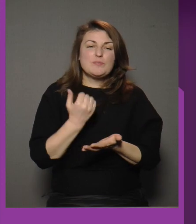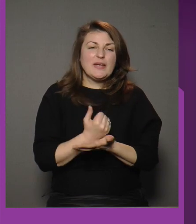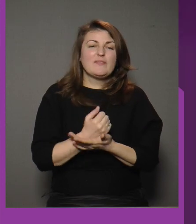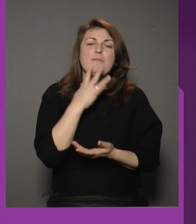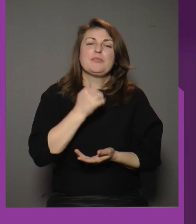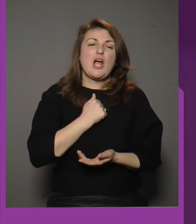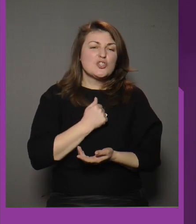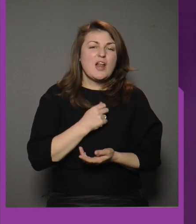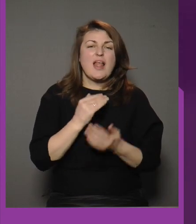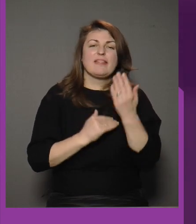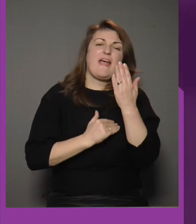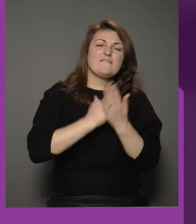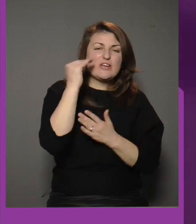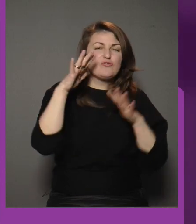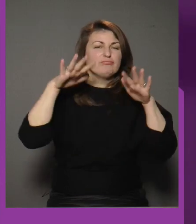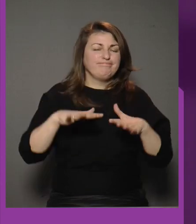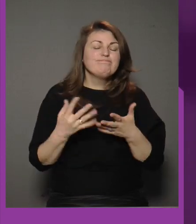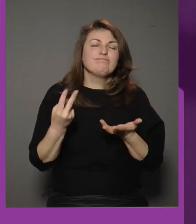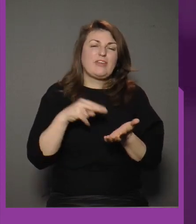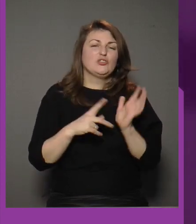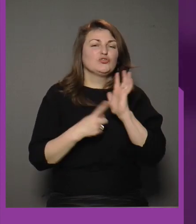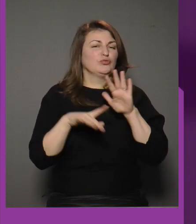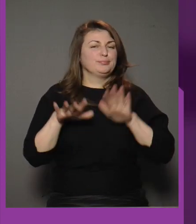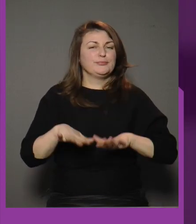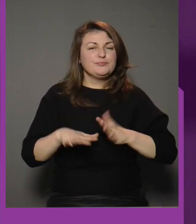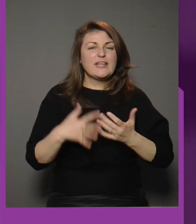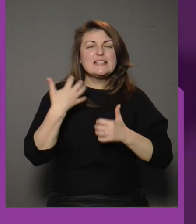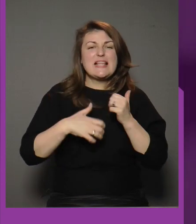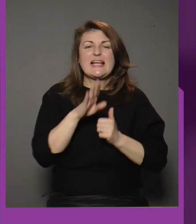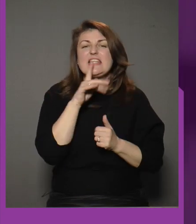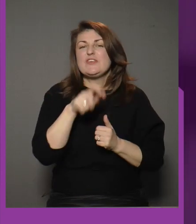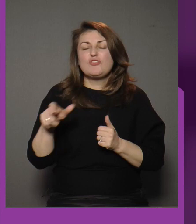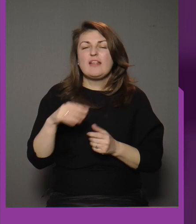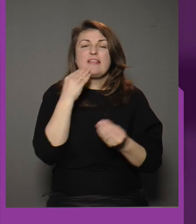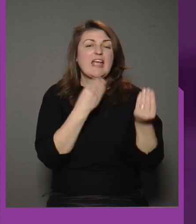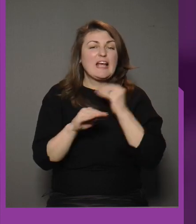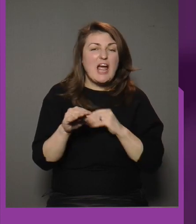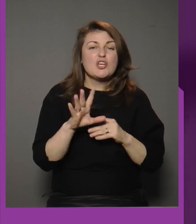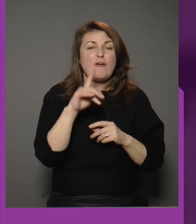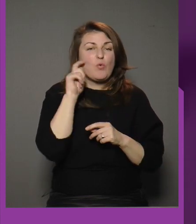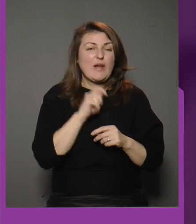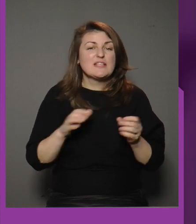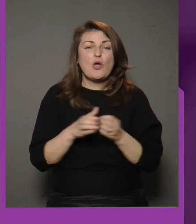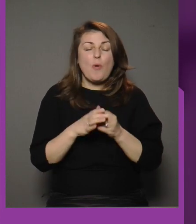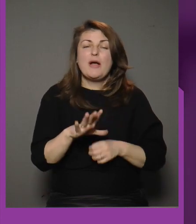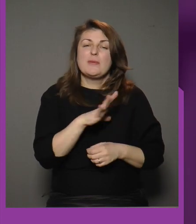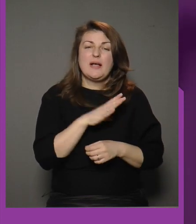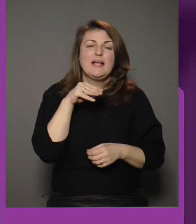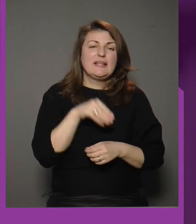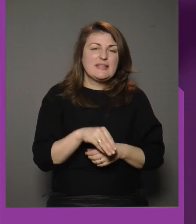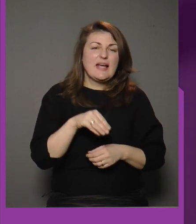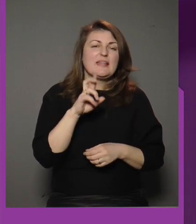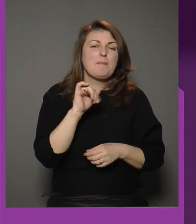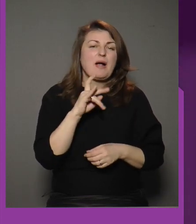жаль, найвищою сходинкою стала 6-та позиція. Серед дівчат найкращими в українській команді були Тетяна